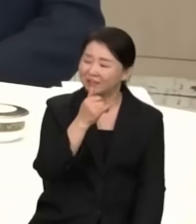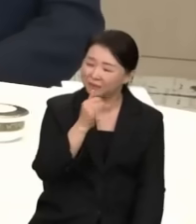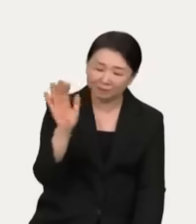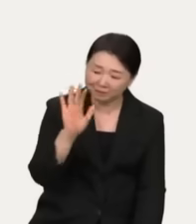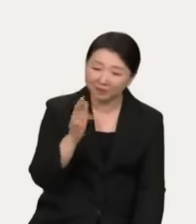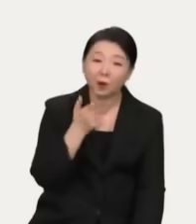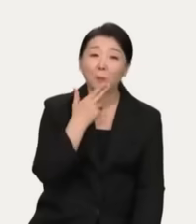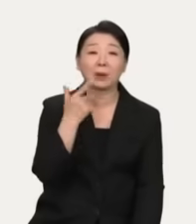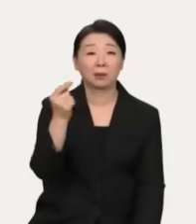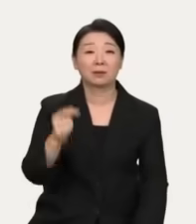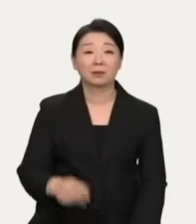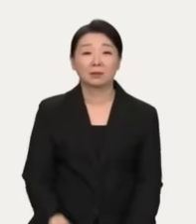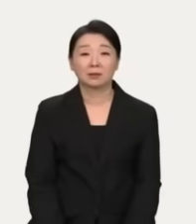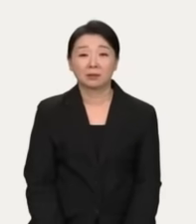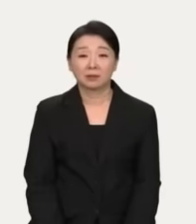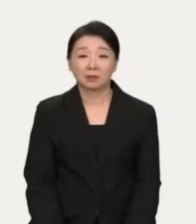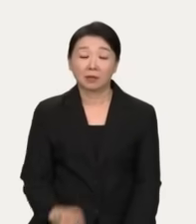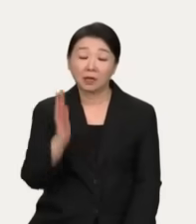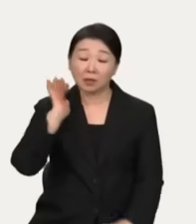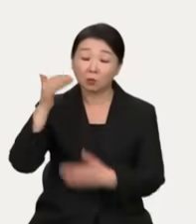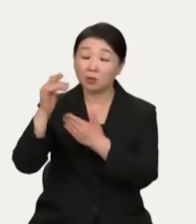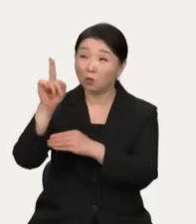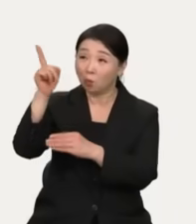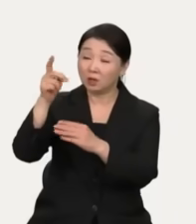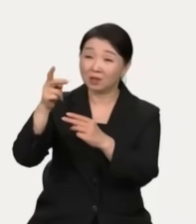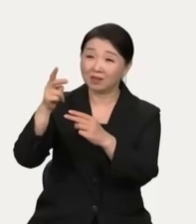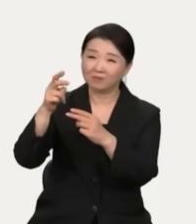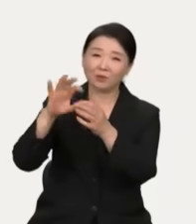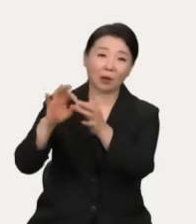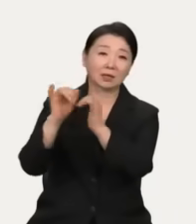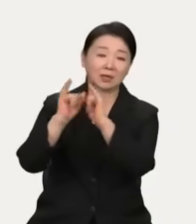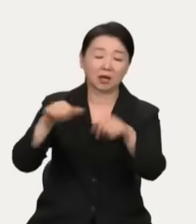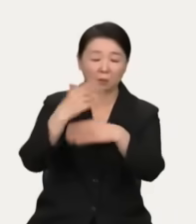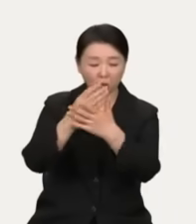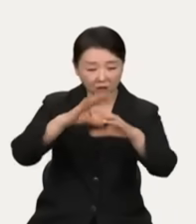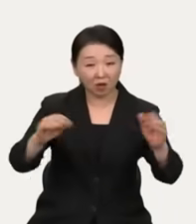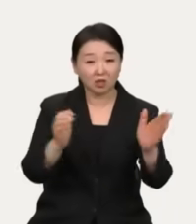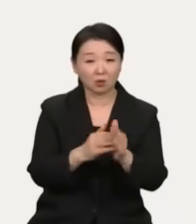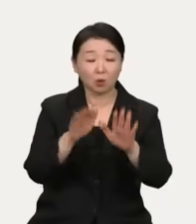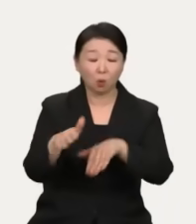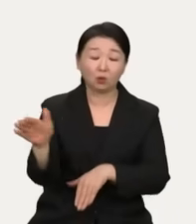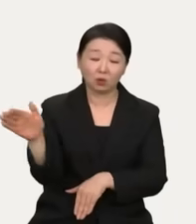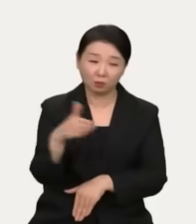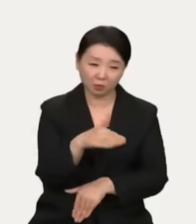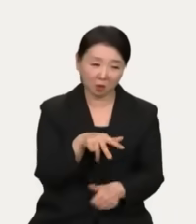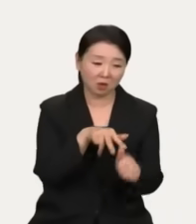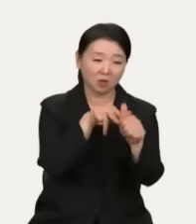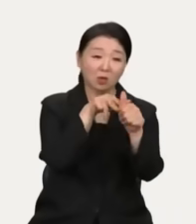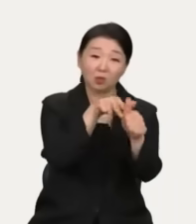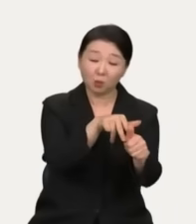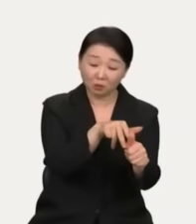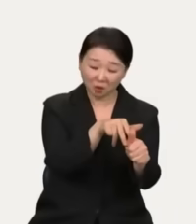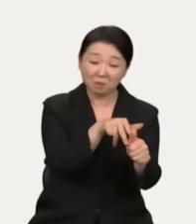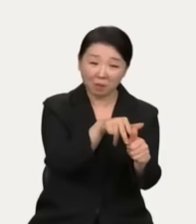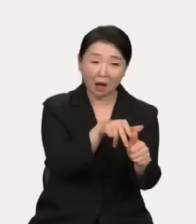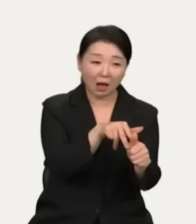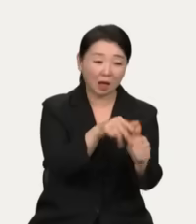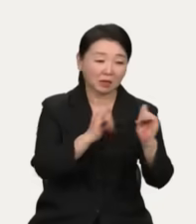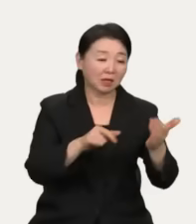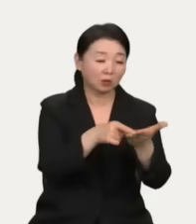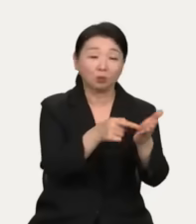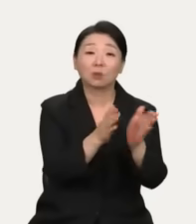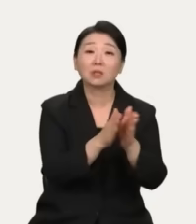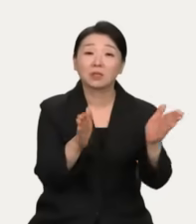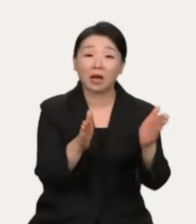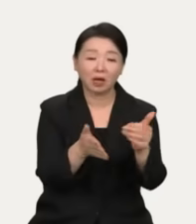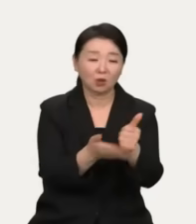봤습니다. 대통령실 고위 관계자는 다 정리됐고 오늘부터 총선 후보자 등록이 시작됐다며 이제